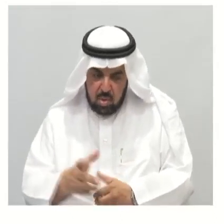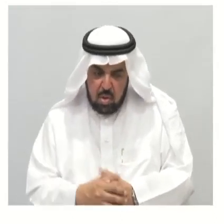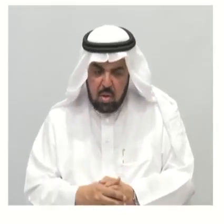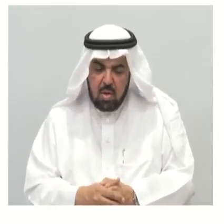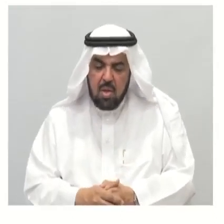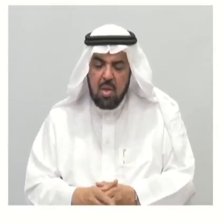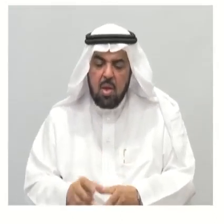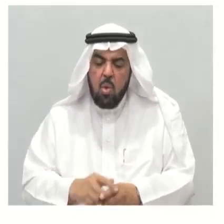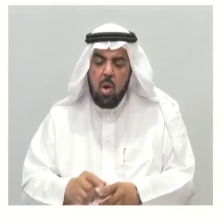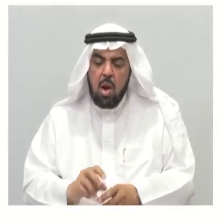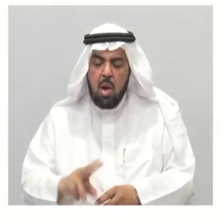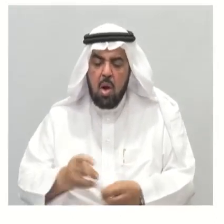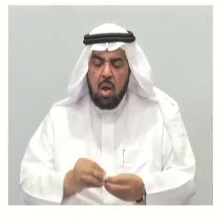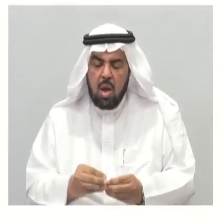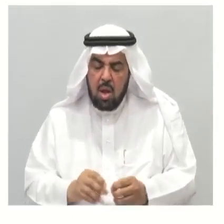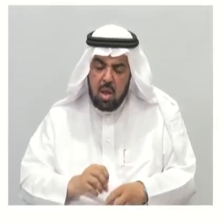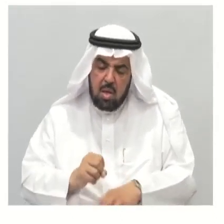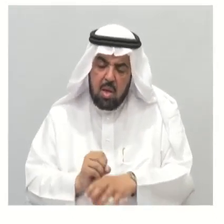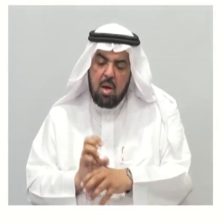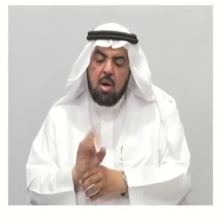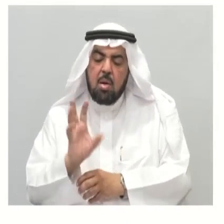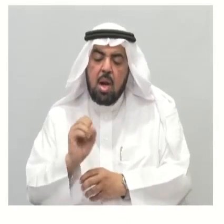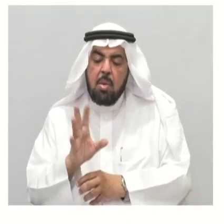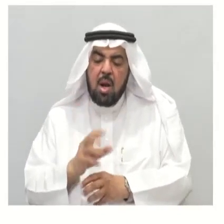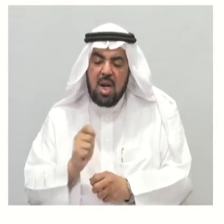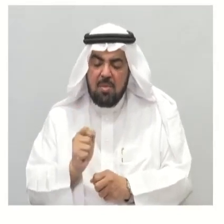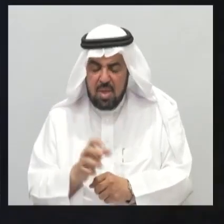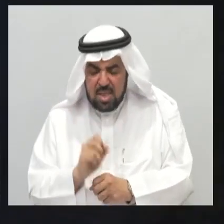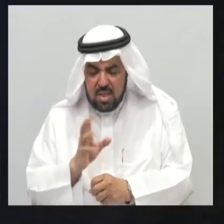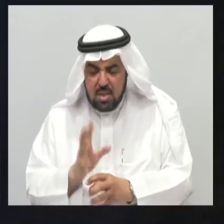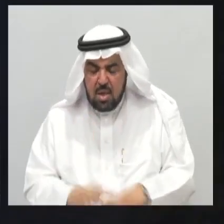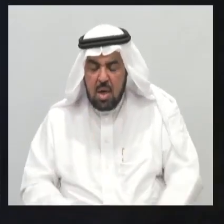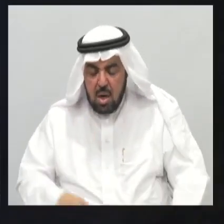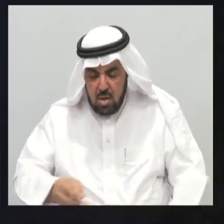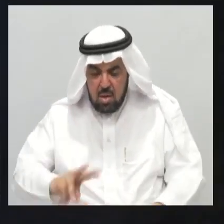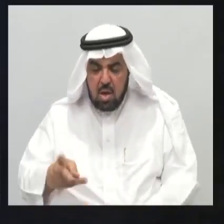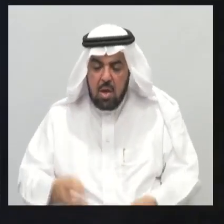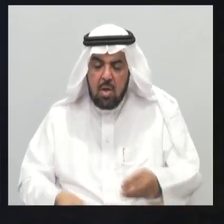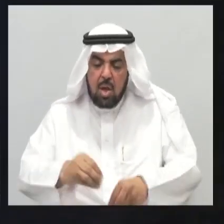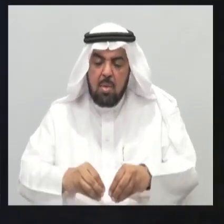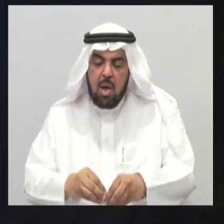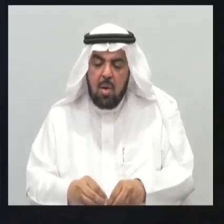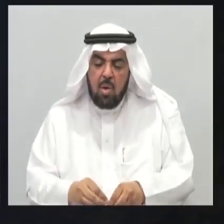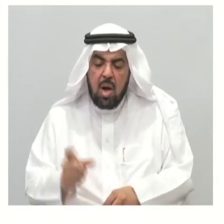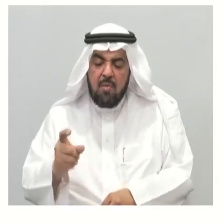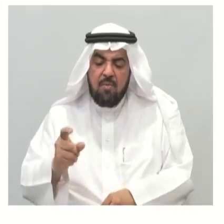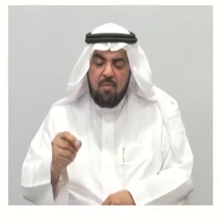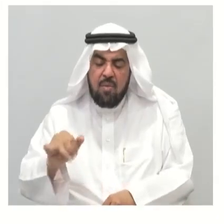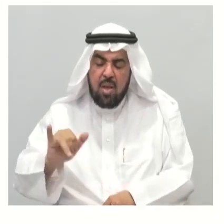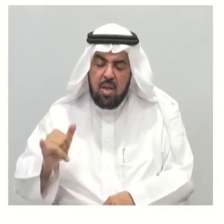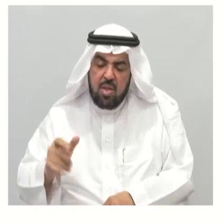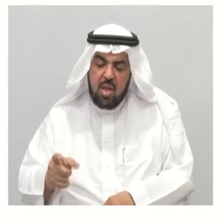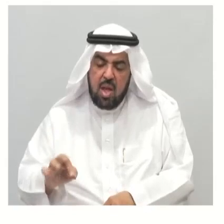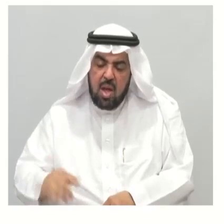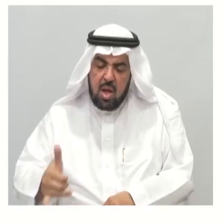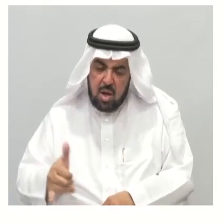الفضة وفقد بريقه ولمعانه، هذا ما حدث بالضبط. إذن هل هذا التغير كيميائي أم تغير فيزيائي؟ ممتاز، إنه